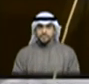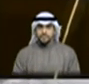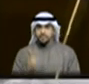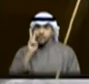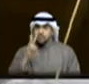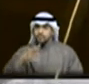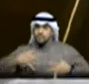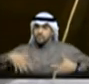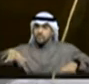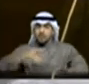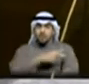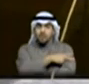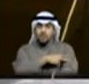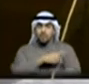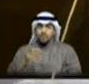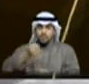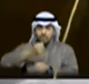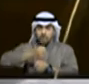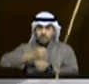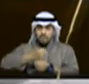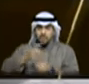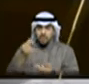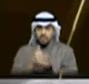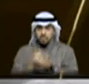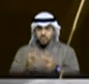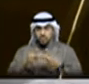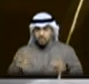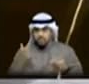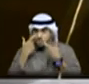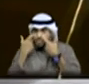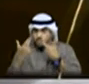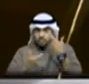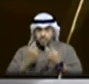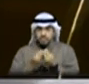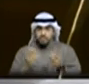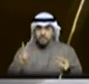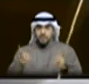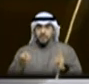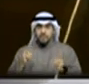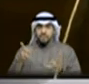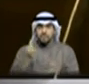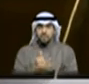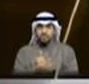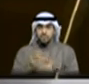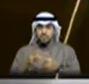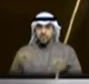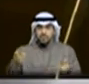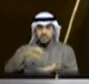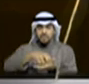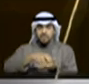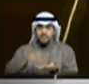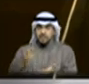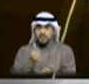وكافة أعضاء فريق العمل المنظم لهذه الاحتفالية على مبادرتهم بإنشاء المدينة